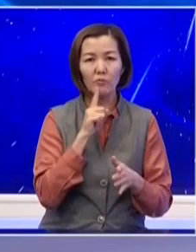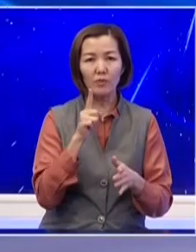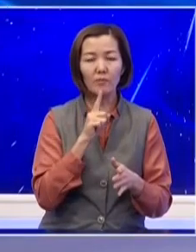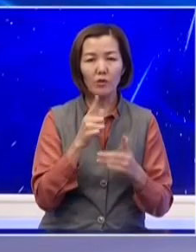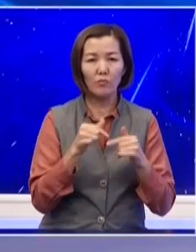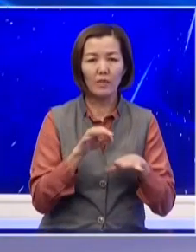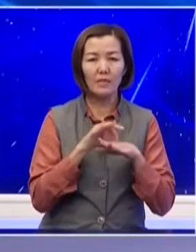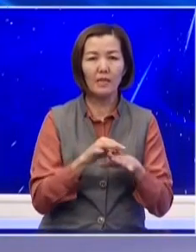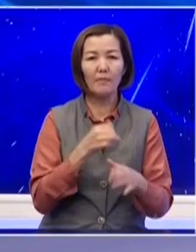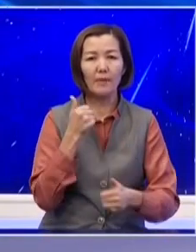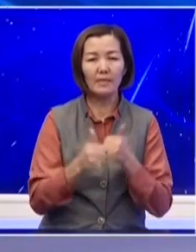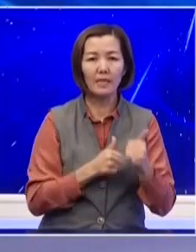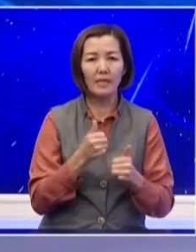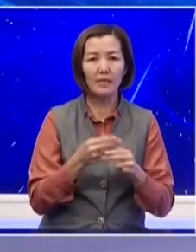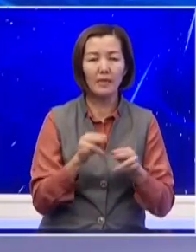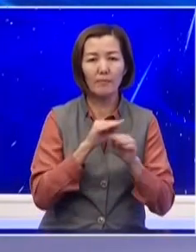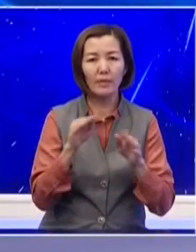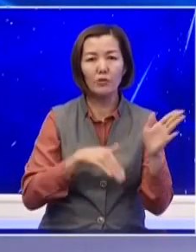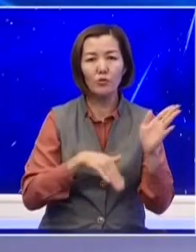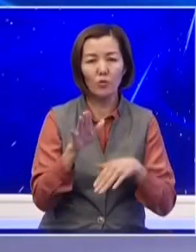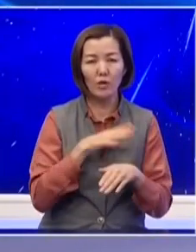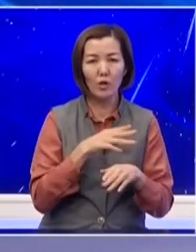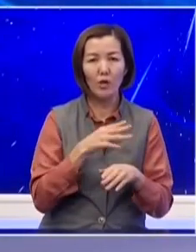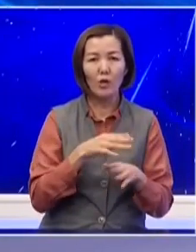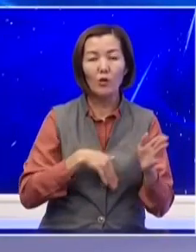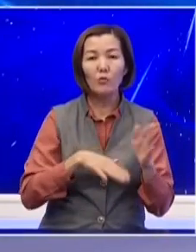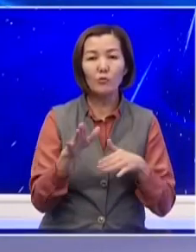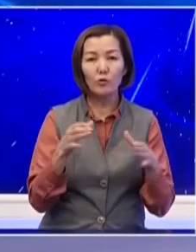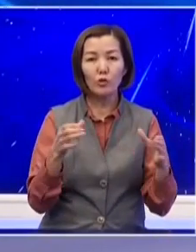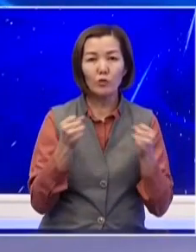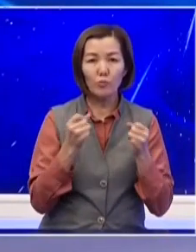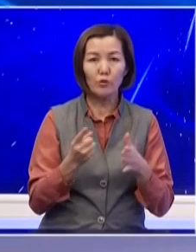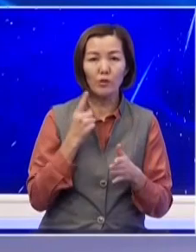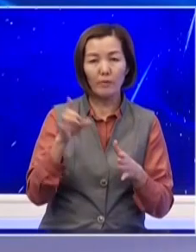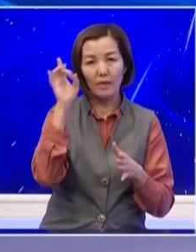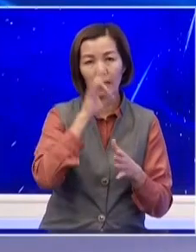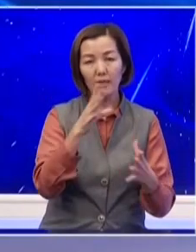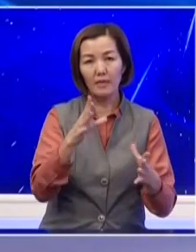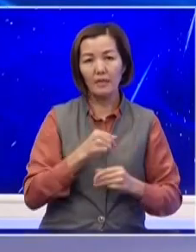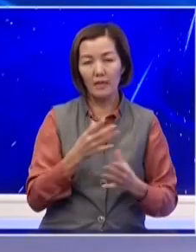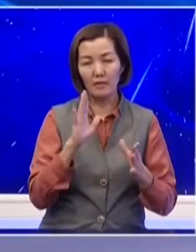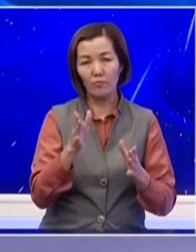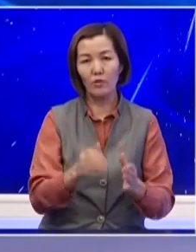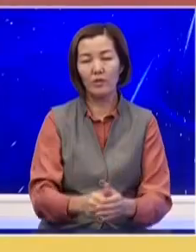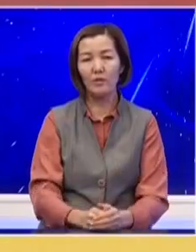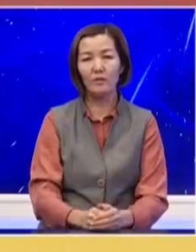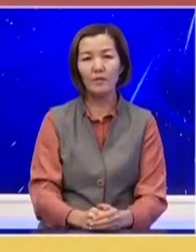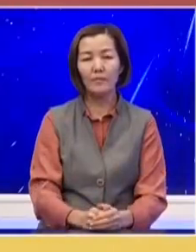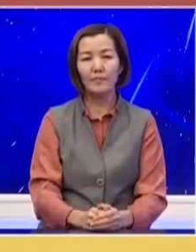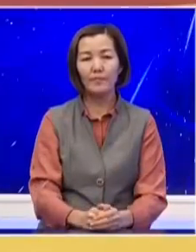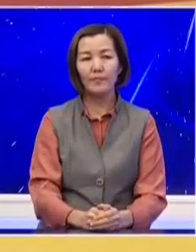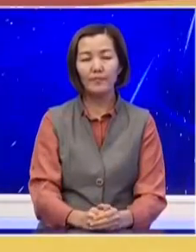арасында ұйымдастырылған. Бәсекенің бәсі жоғары. Өйткені үздік шыққандар спорт шебері атағын қоса иеленбек.